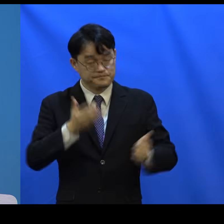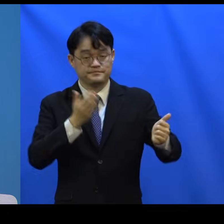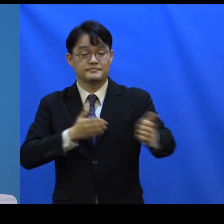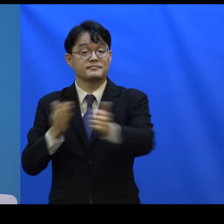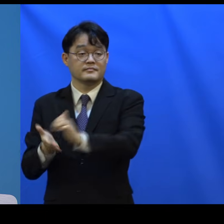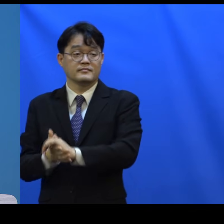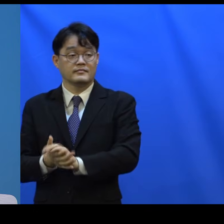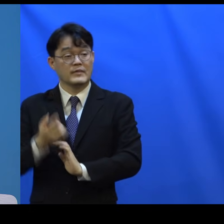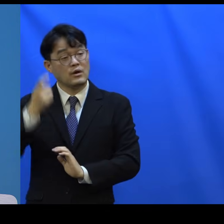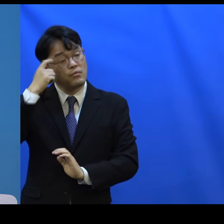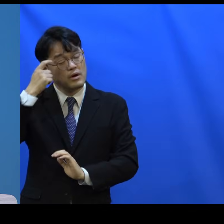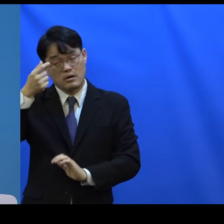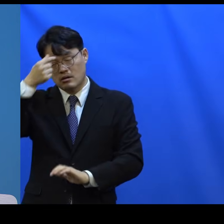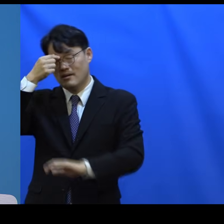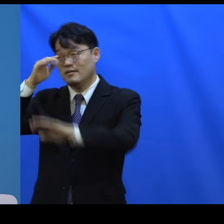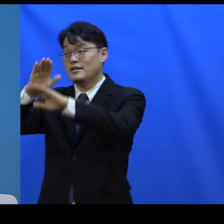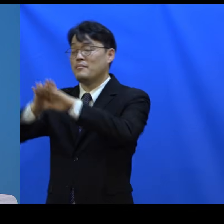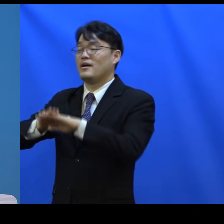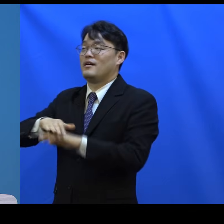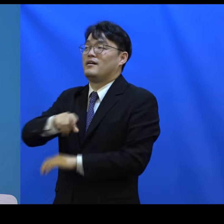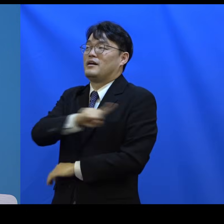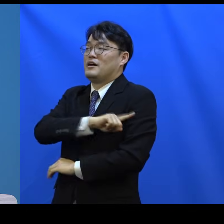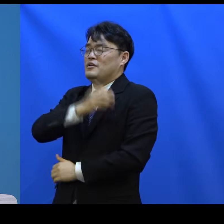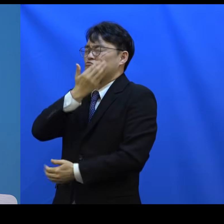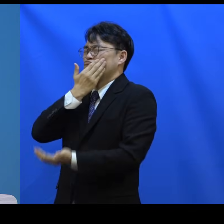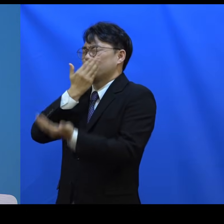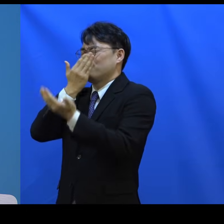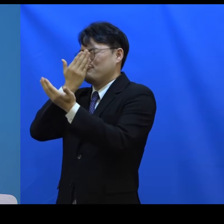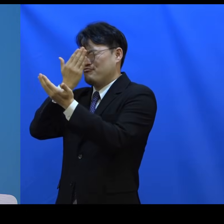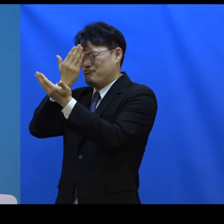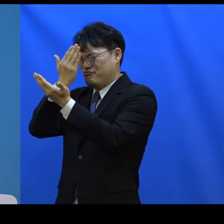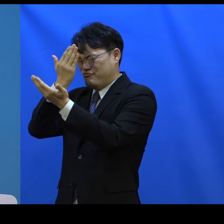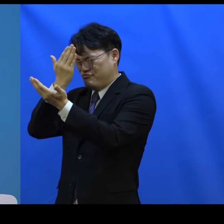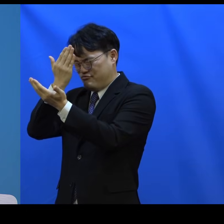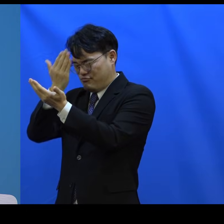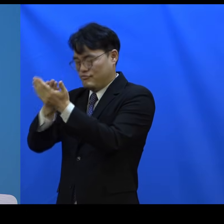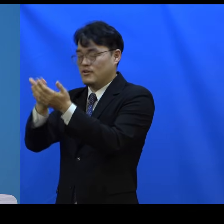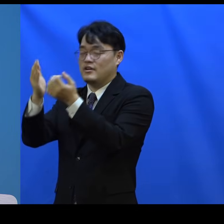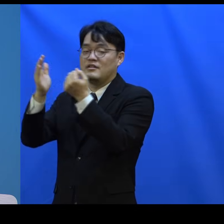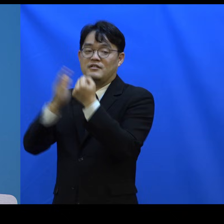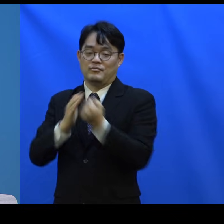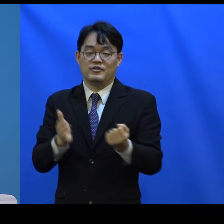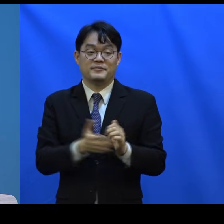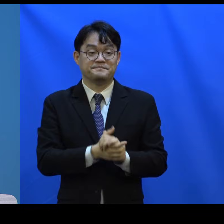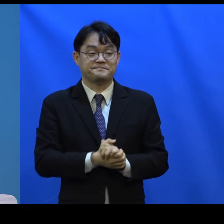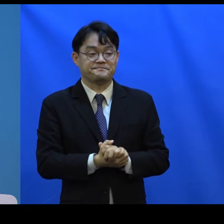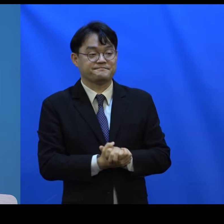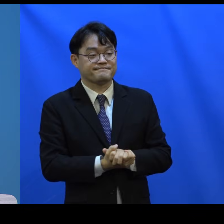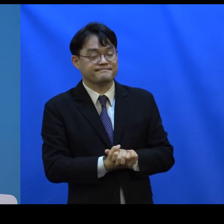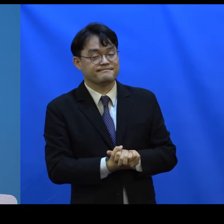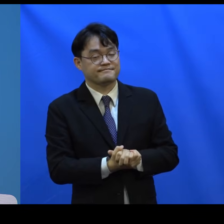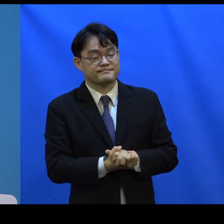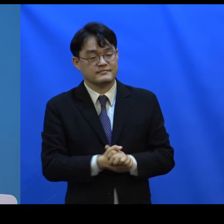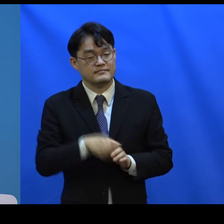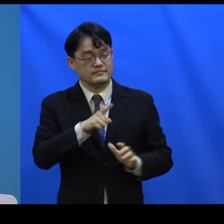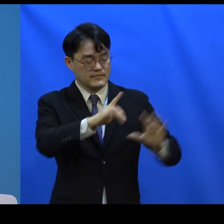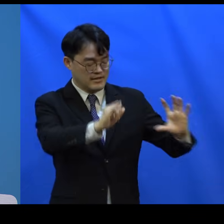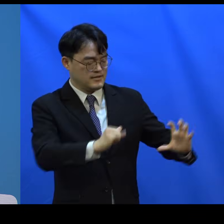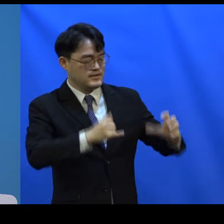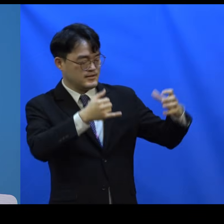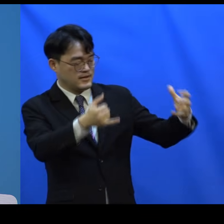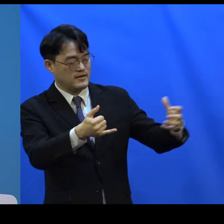것입니다. 그래서 이 예배를 온전히 드릴 때 주시는 하나님의 은혜는 더 크고 놀라운 것입니다. 이 세상이 얼마나